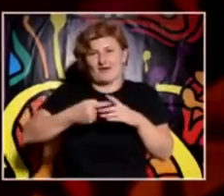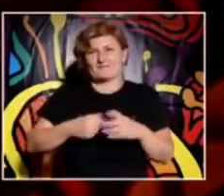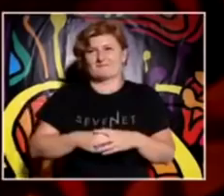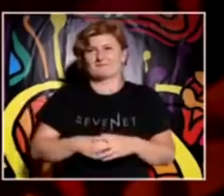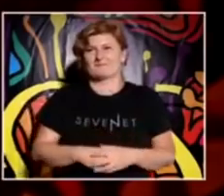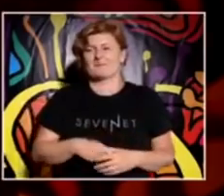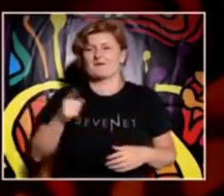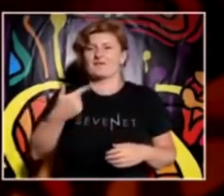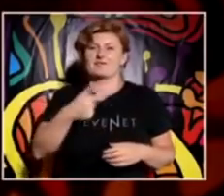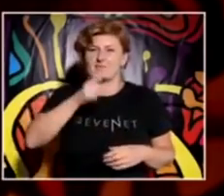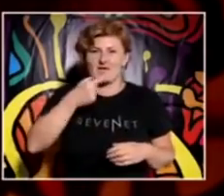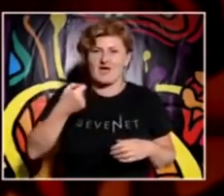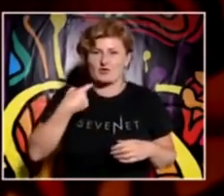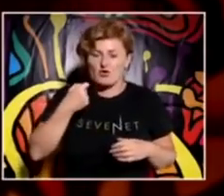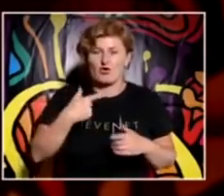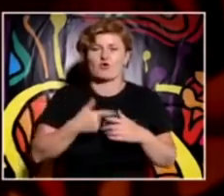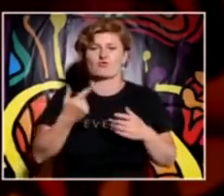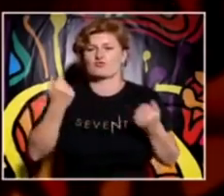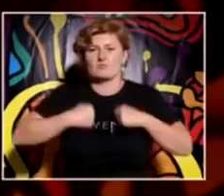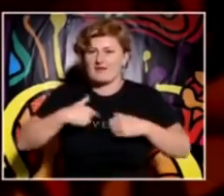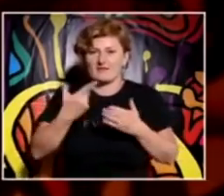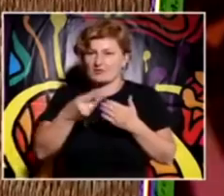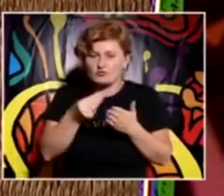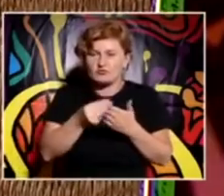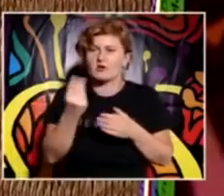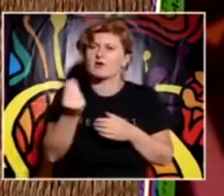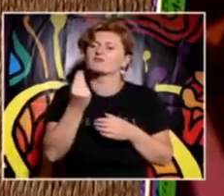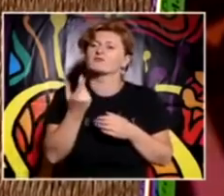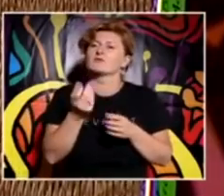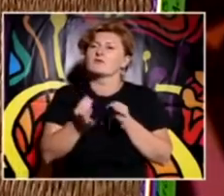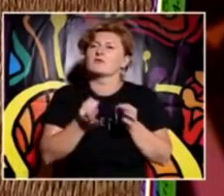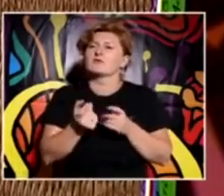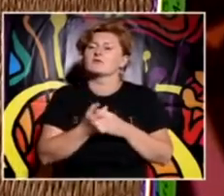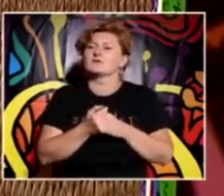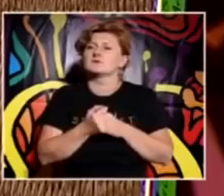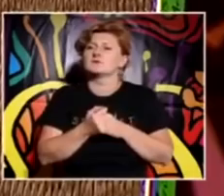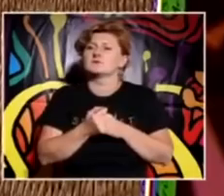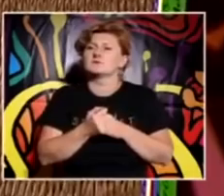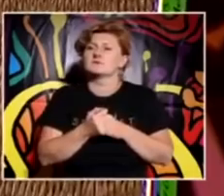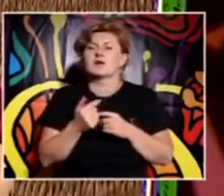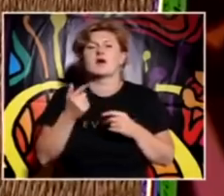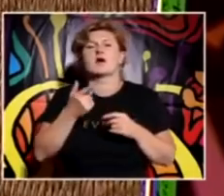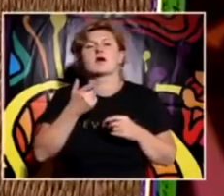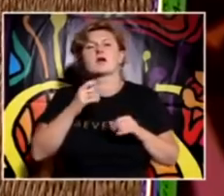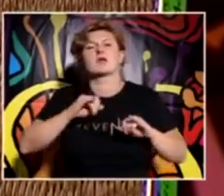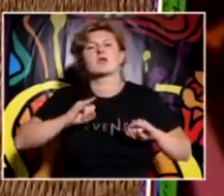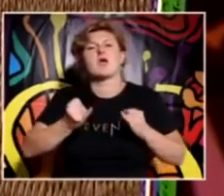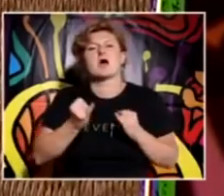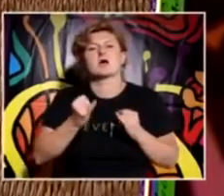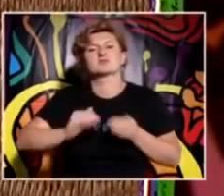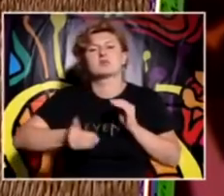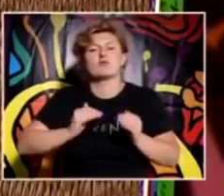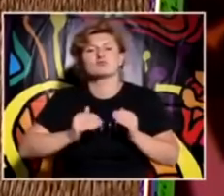kupujesz ciuchów, nie pijesz alkoholu? Gdzie są kolejne grosze? Tak na dobrą sprawę to jest też, w jaki sposób podróżujemy. To jest szukanie